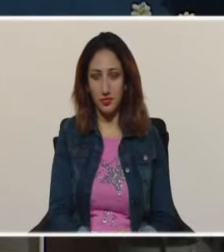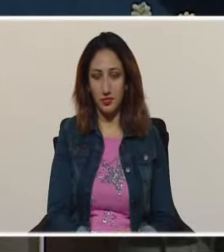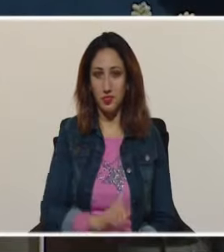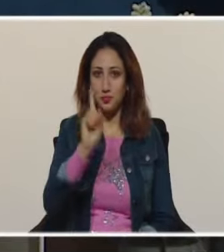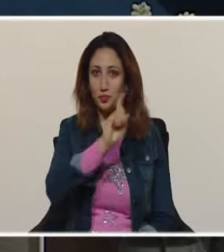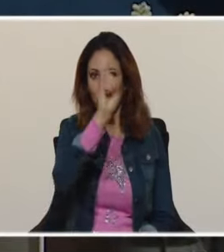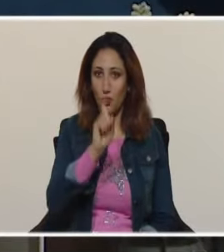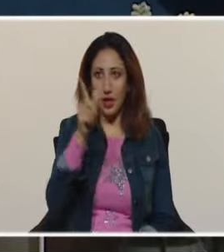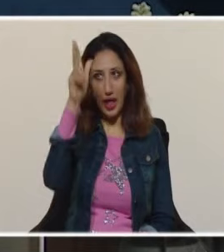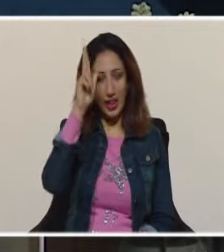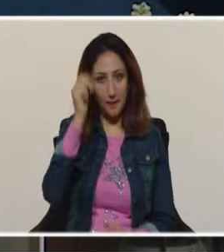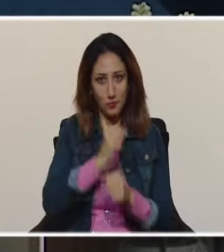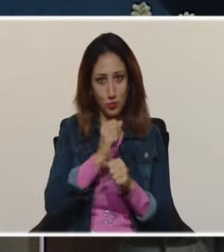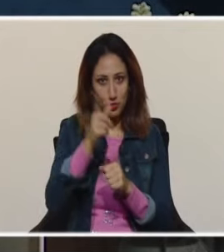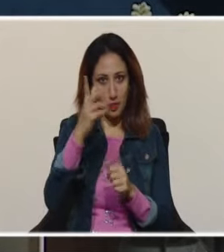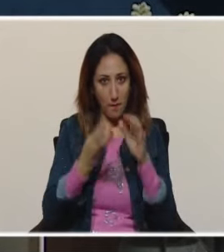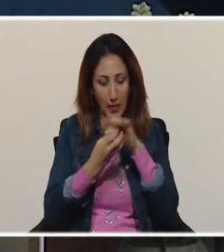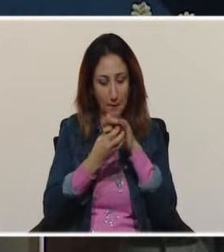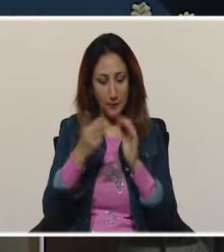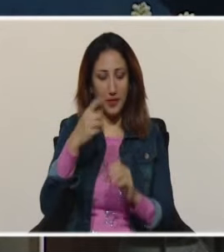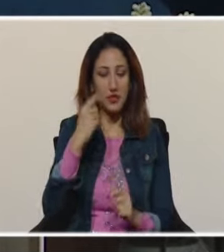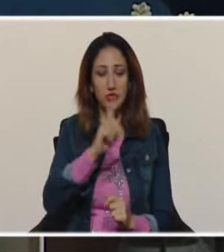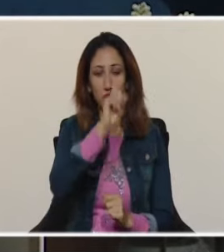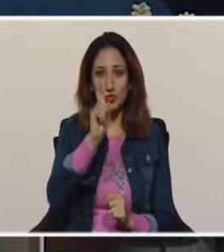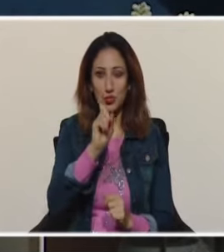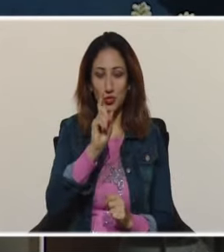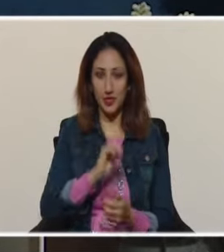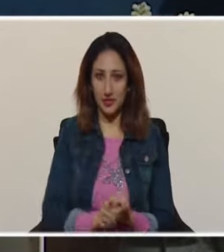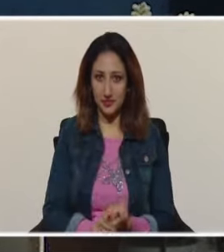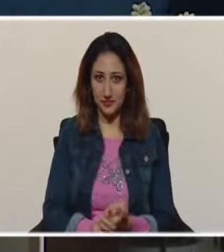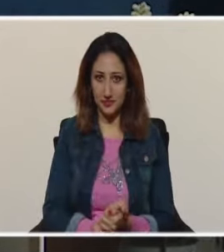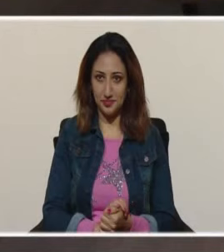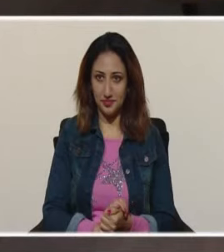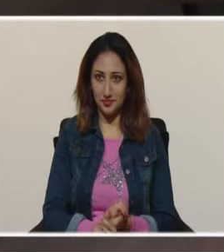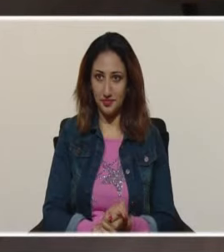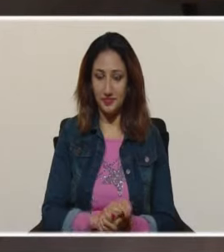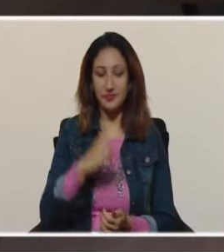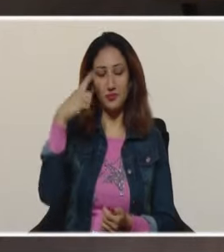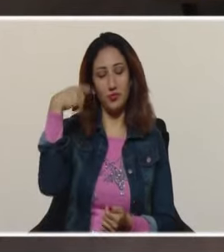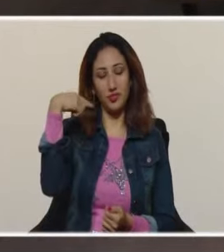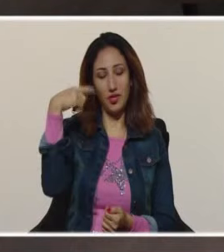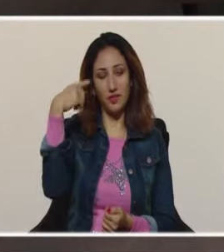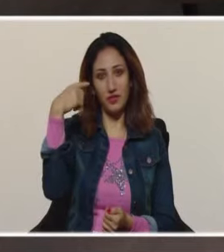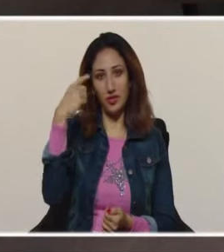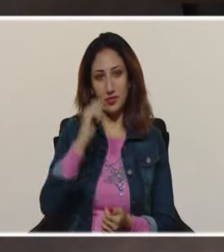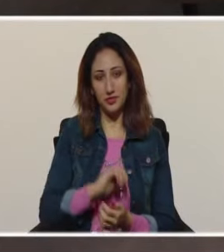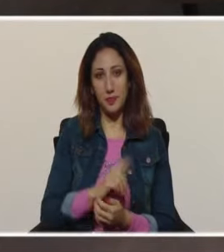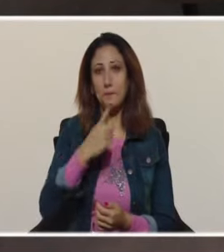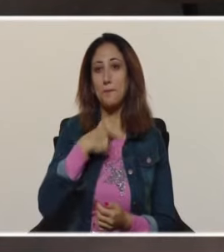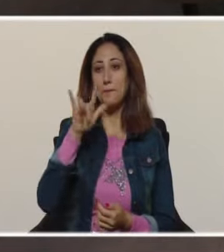سؤال اسالي افكر لك بسؤال حلو اسال انا طيب اسال ايه اكتر اكله انت